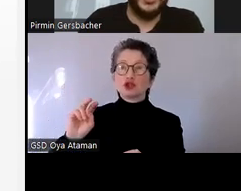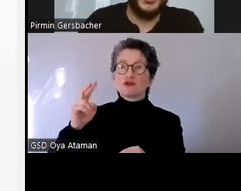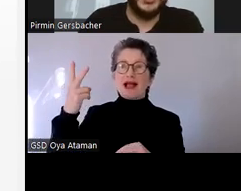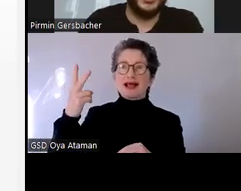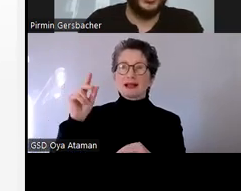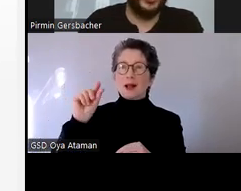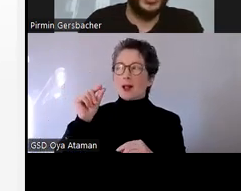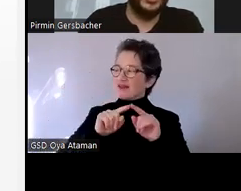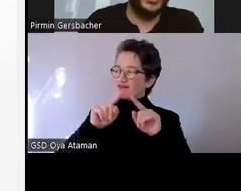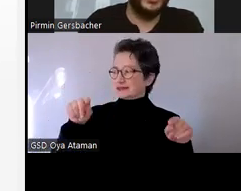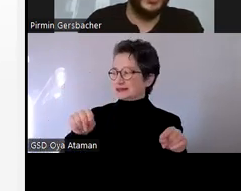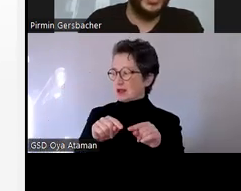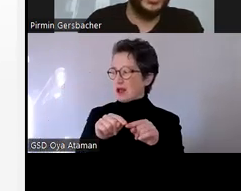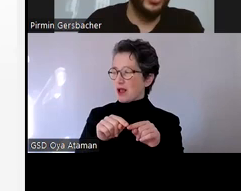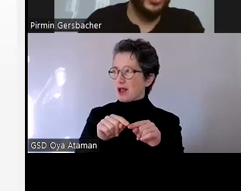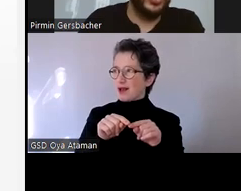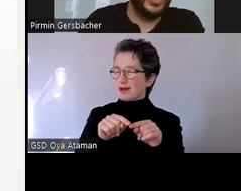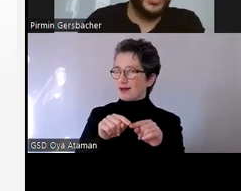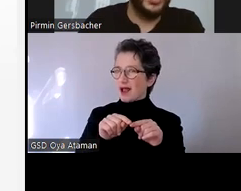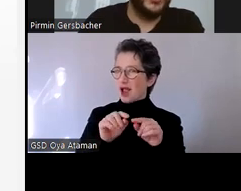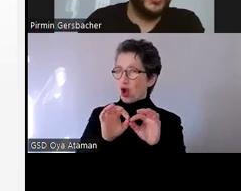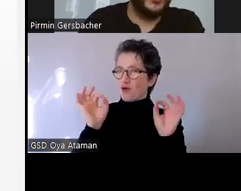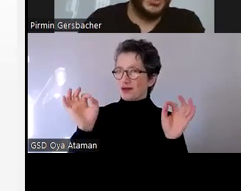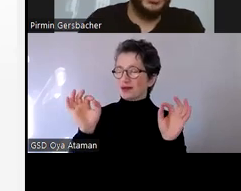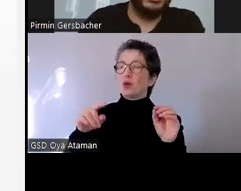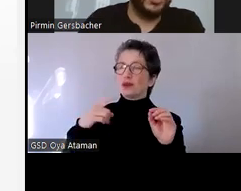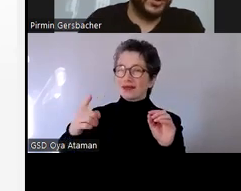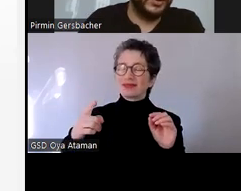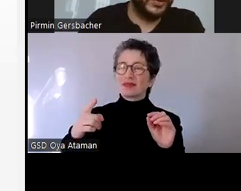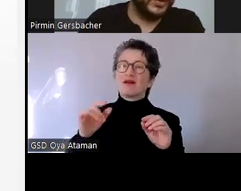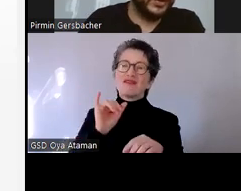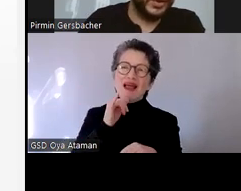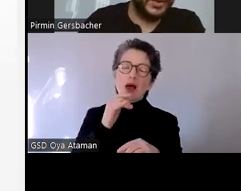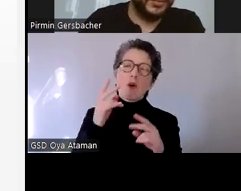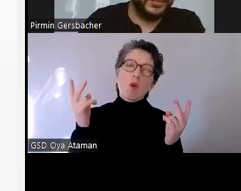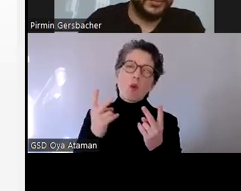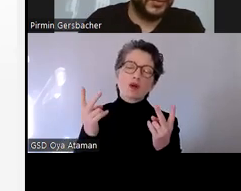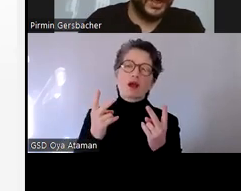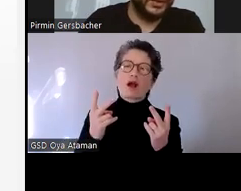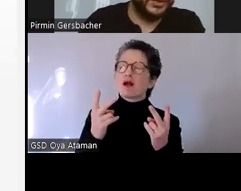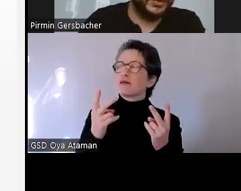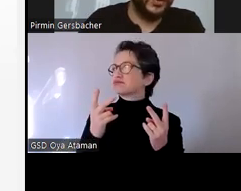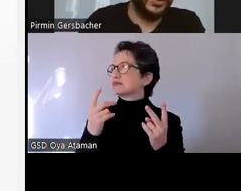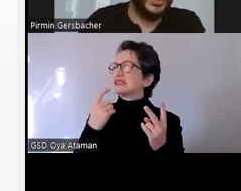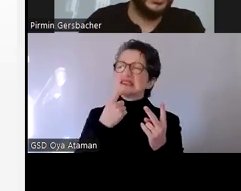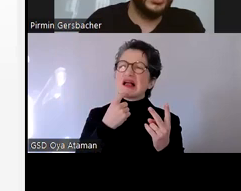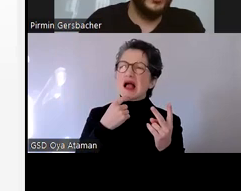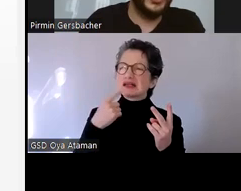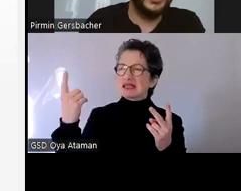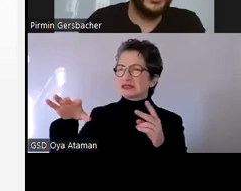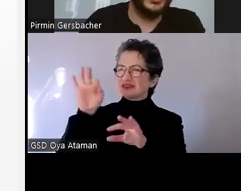kleines Fenster, das sich drüber legt über die Webseite. Und da werden dann einfach Fehler oder zumindest Sachen, die es gefunden